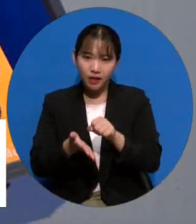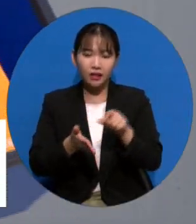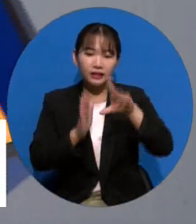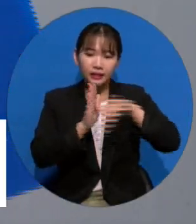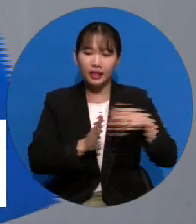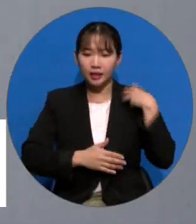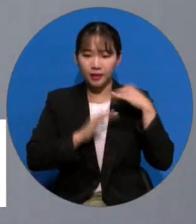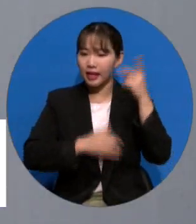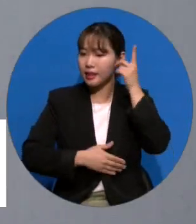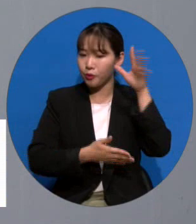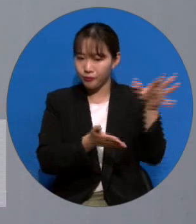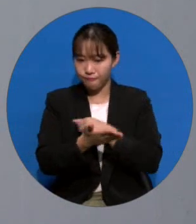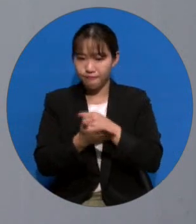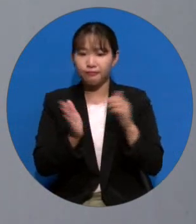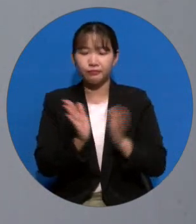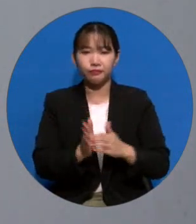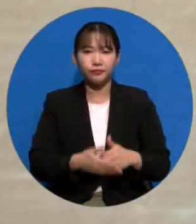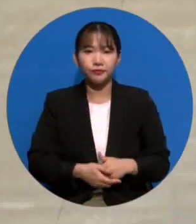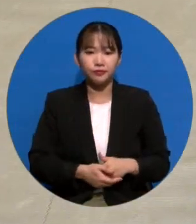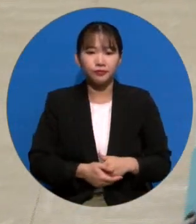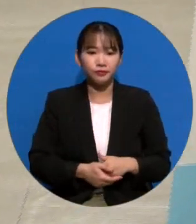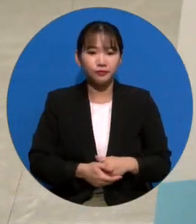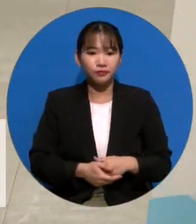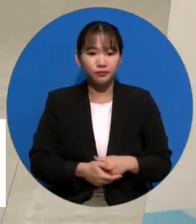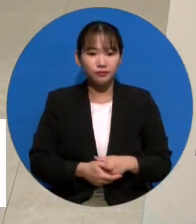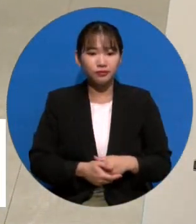당시 담당자들의 휴대전화를 압수했습니다.